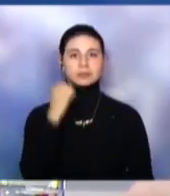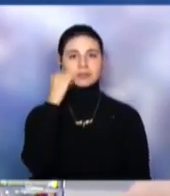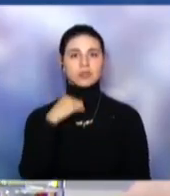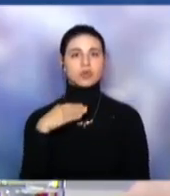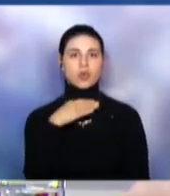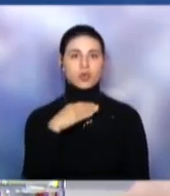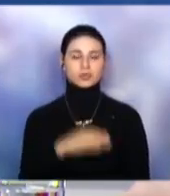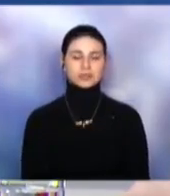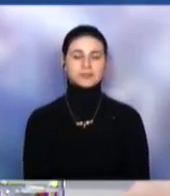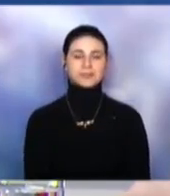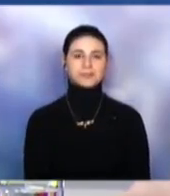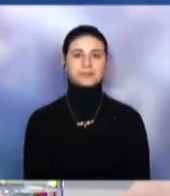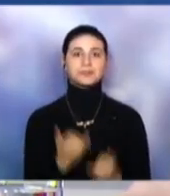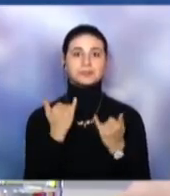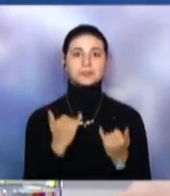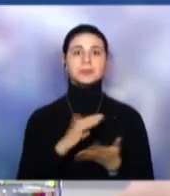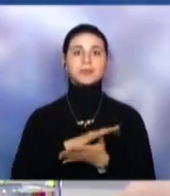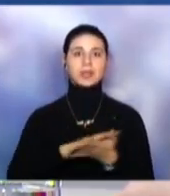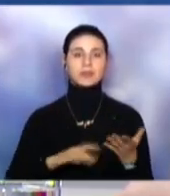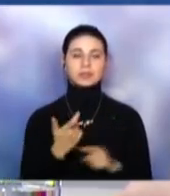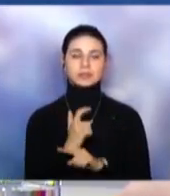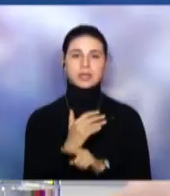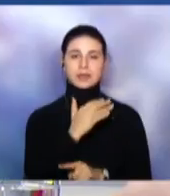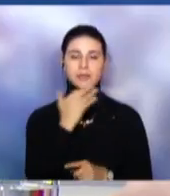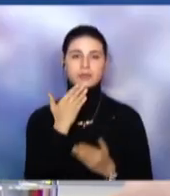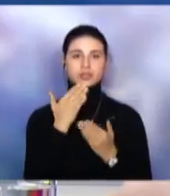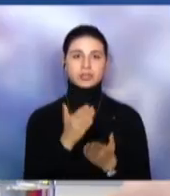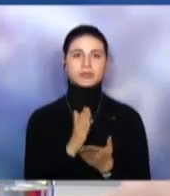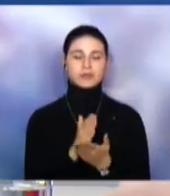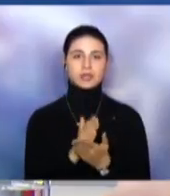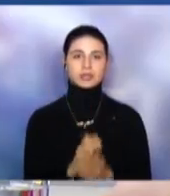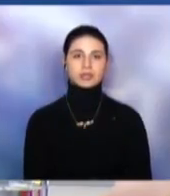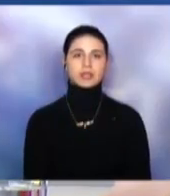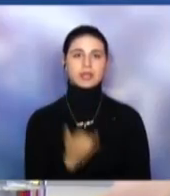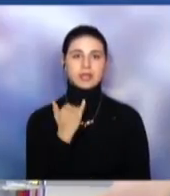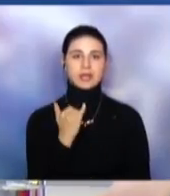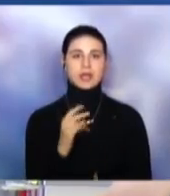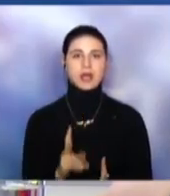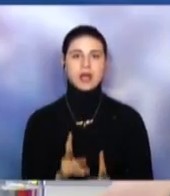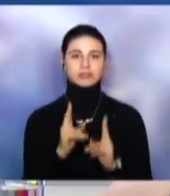კარგად იცოდნენ. ჩვენ უნდა გავაგრძელოთ, ბევრი კითხვა გვაქვს ბატონო კახა. ეხლა გვექნება პატარა